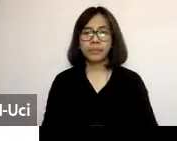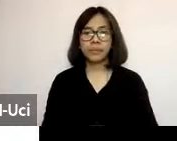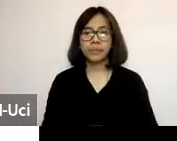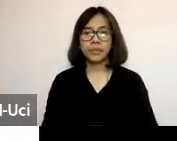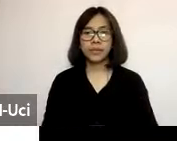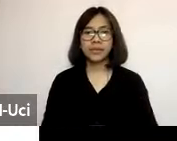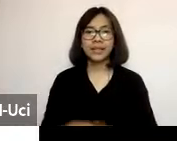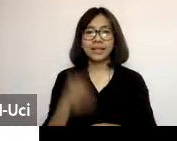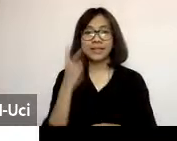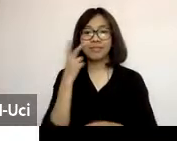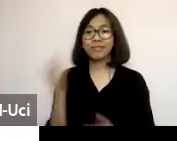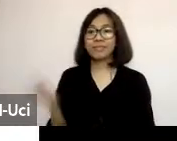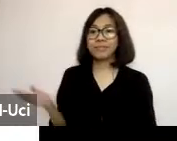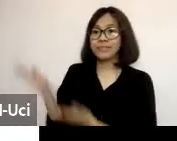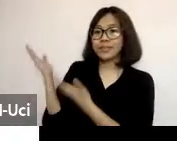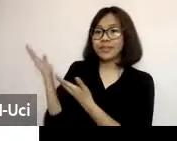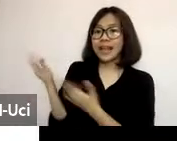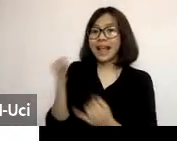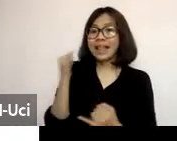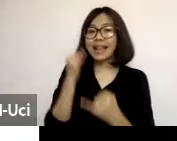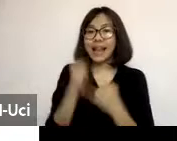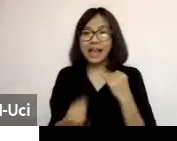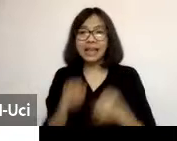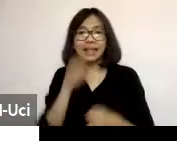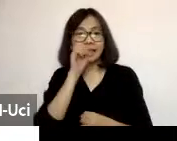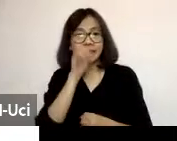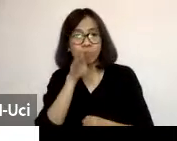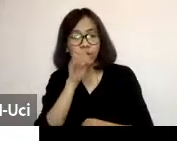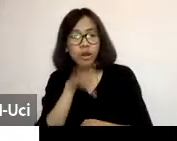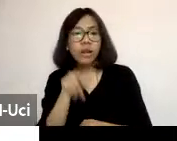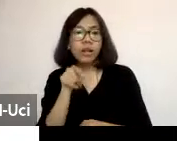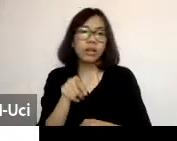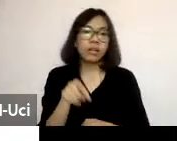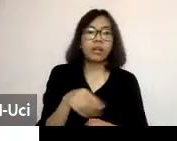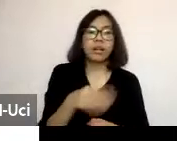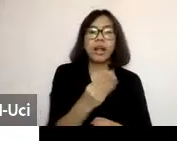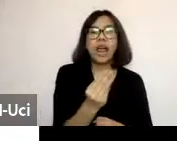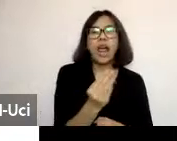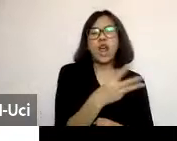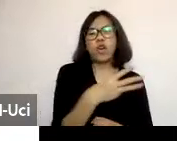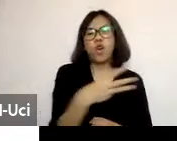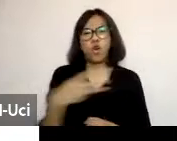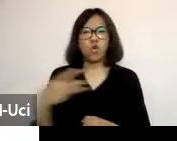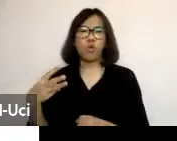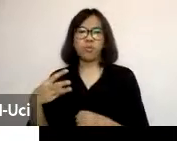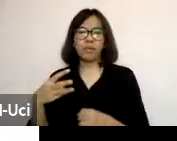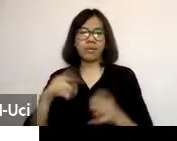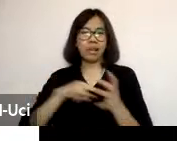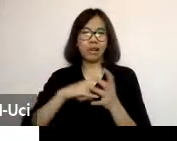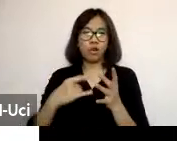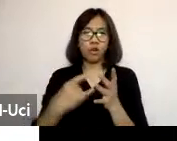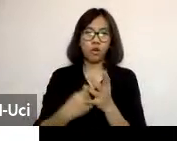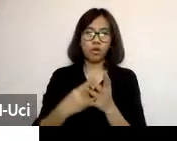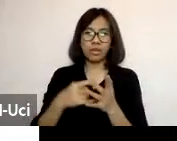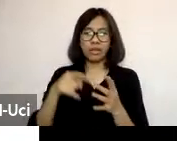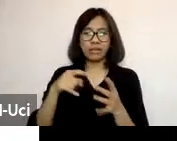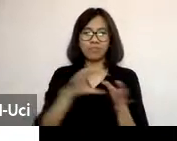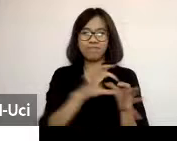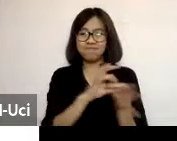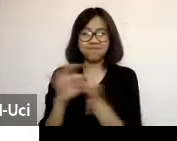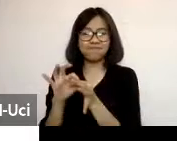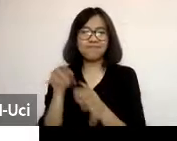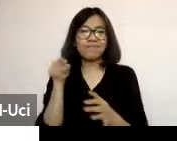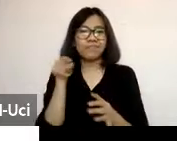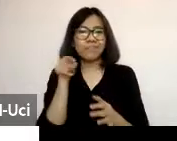nah yang terakhir ya kau pertumbuhan ekonomi digital itu sebuah keniscayaan lebih dan ditumbuhkan berkah bagi kita semua